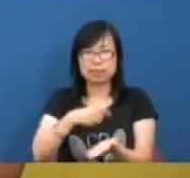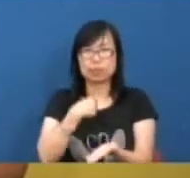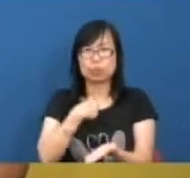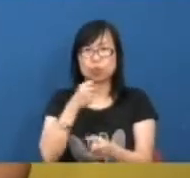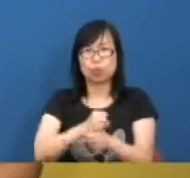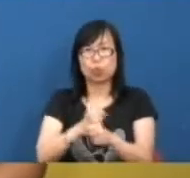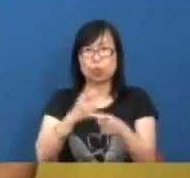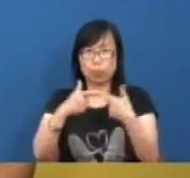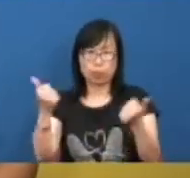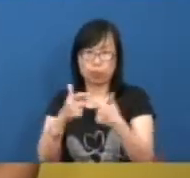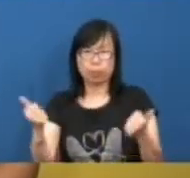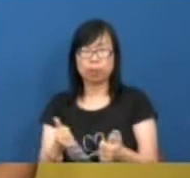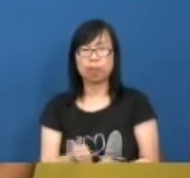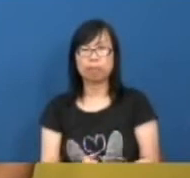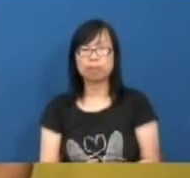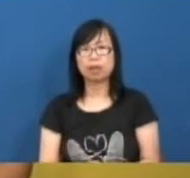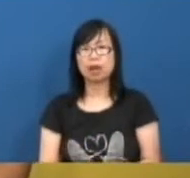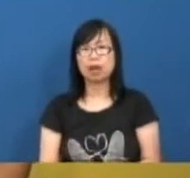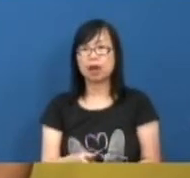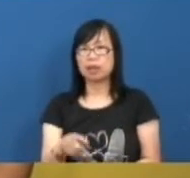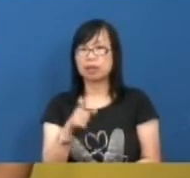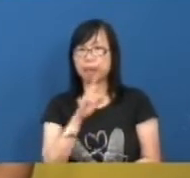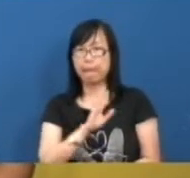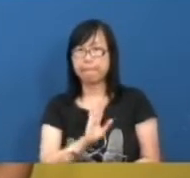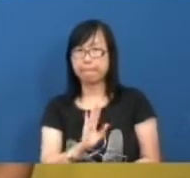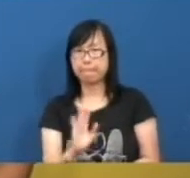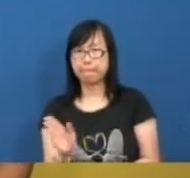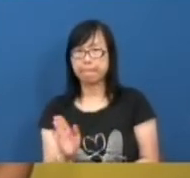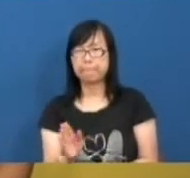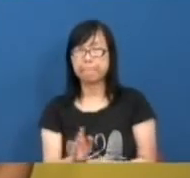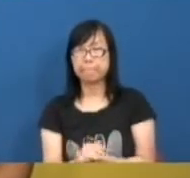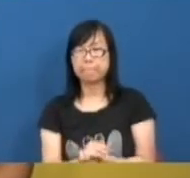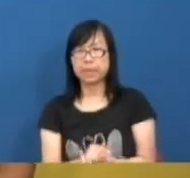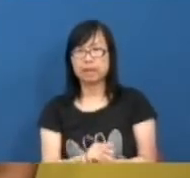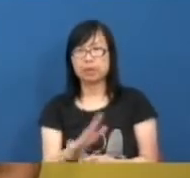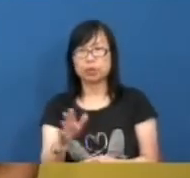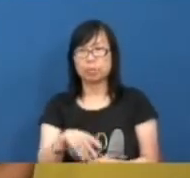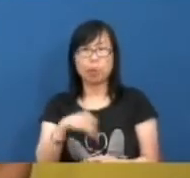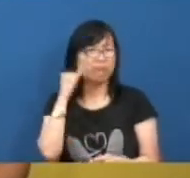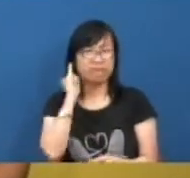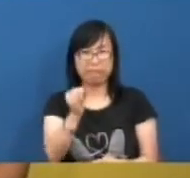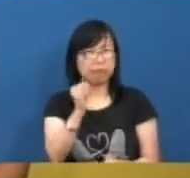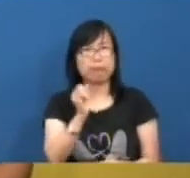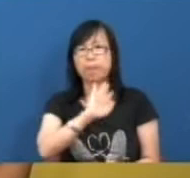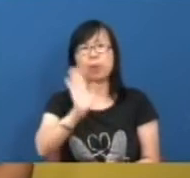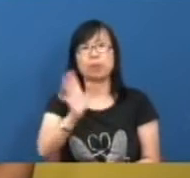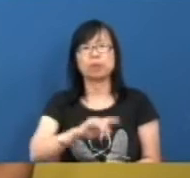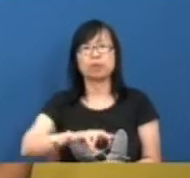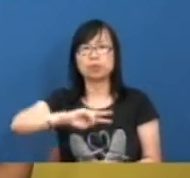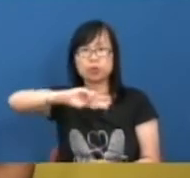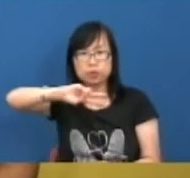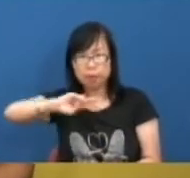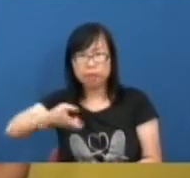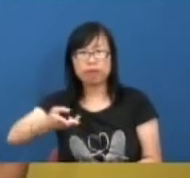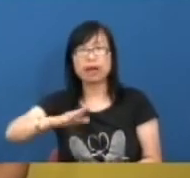配套。如果有同埋呢係唔係用懲罰性嘅，而係調翻轉用